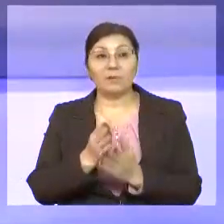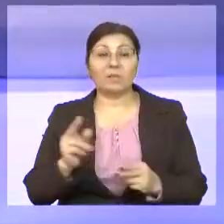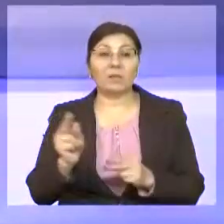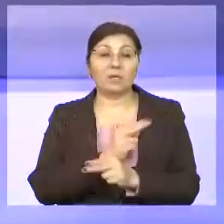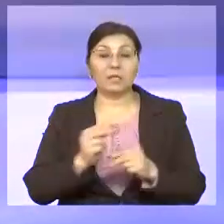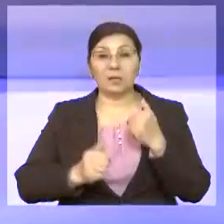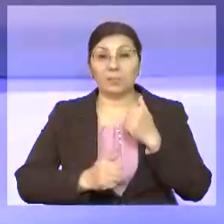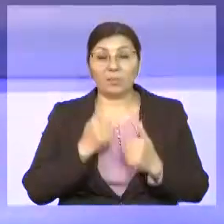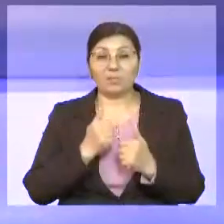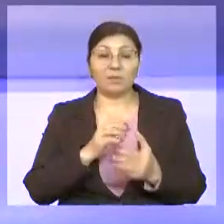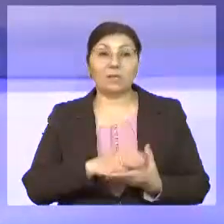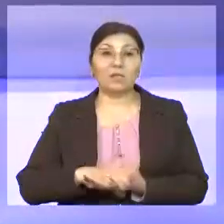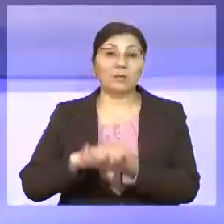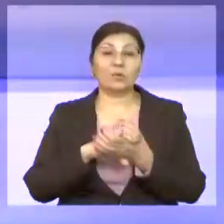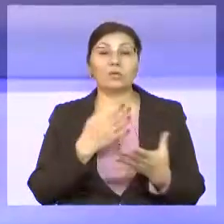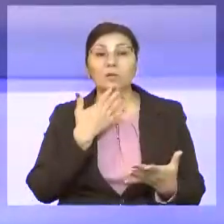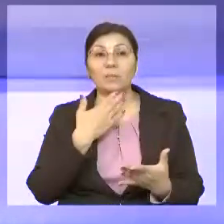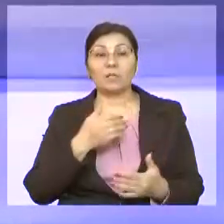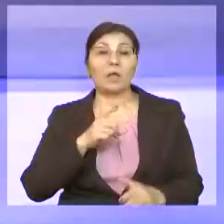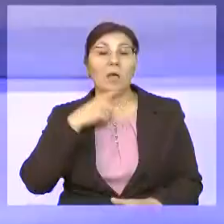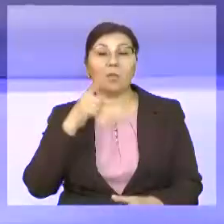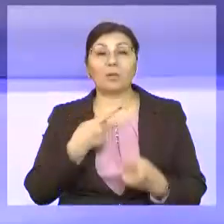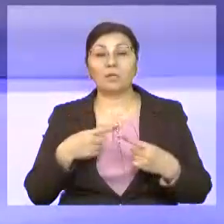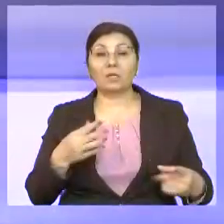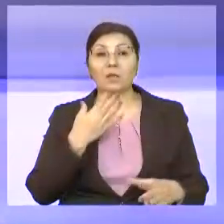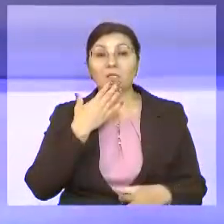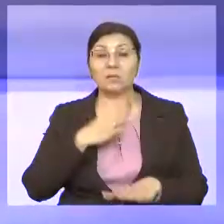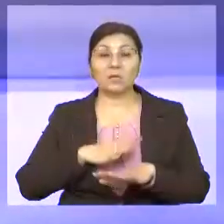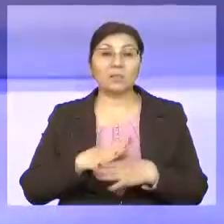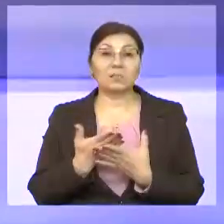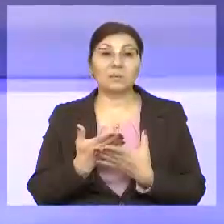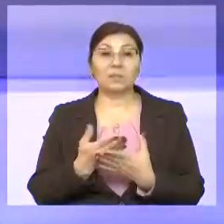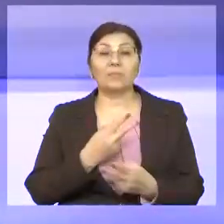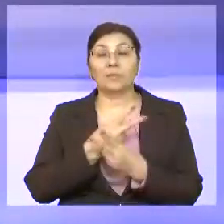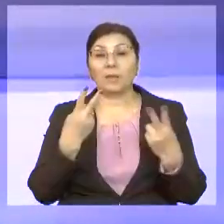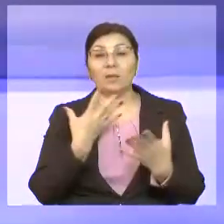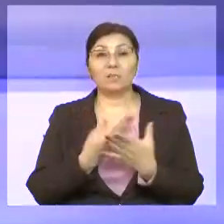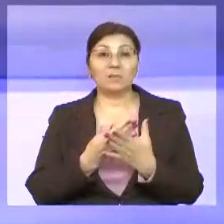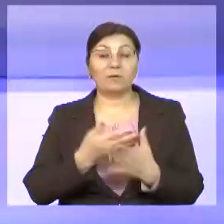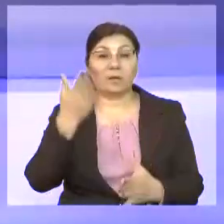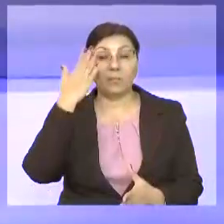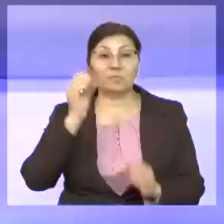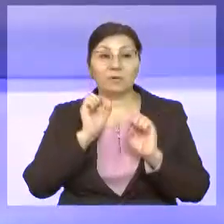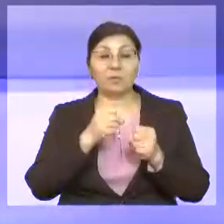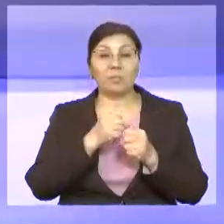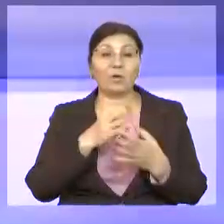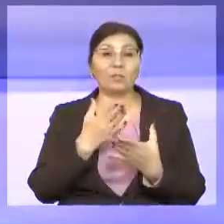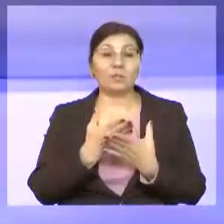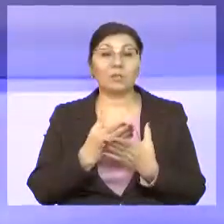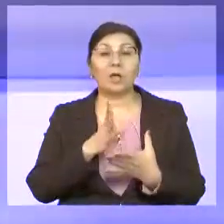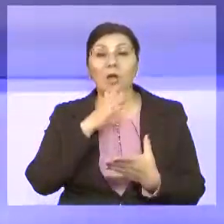и укрепление дружеских отношений среди молодежи разных национальностей. Продемонстрировать свои силовые навыки могли мужчины в возрасте